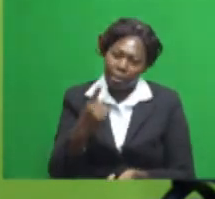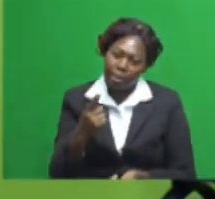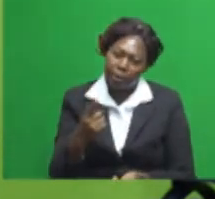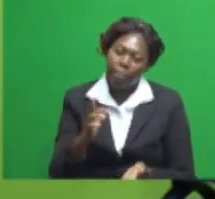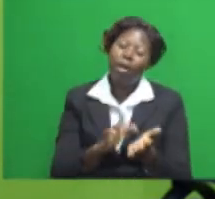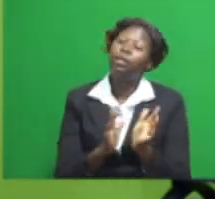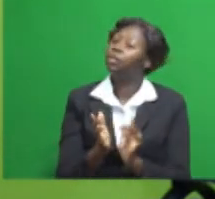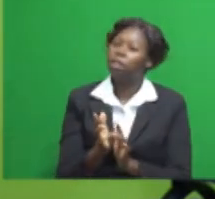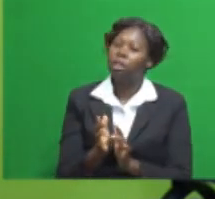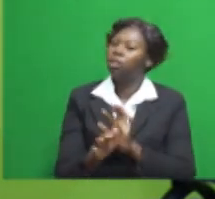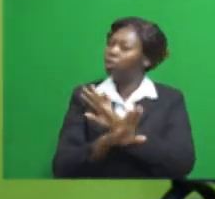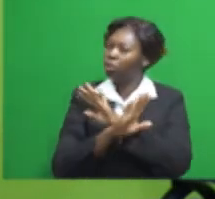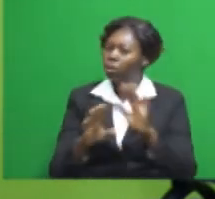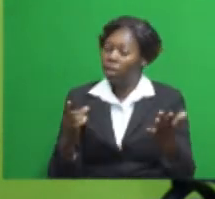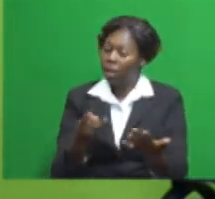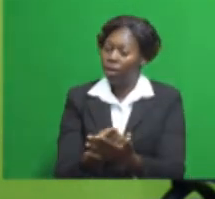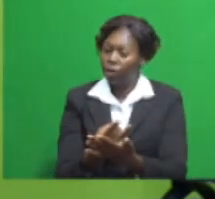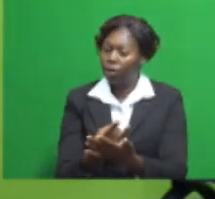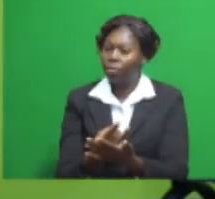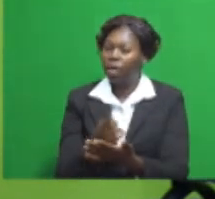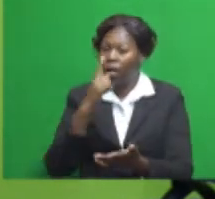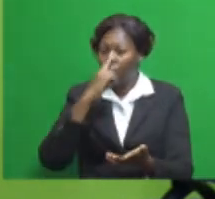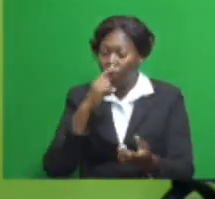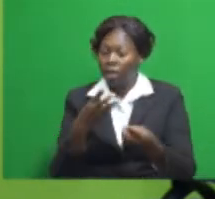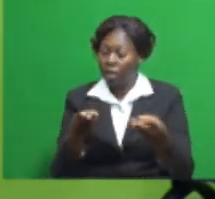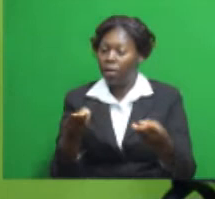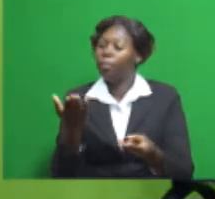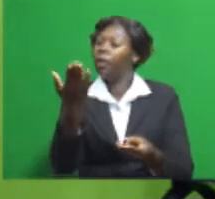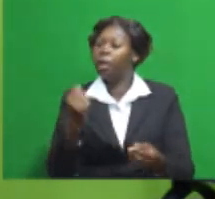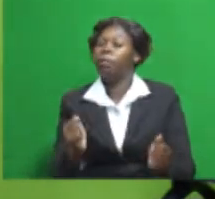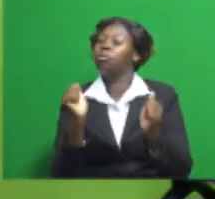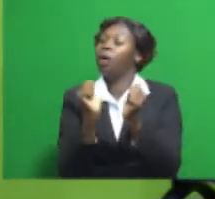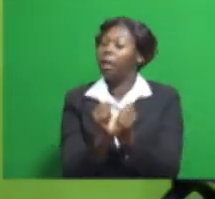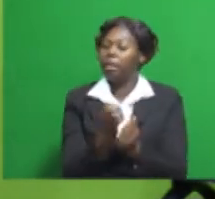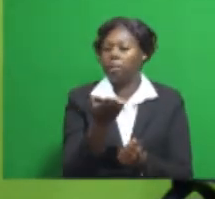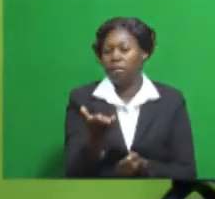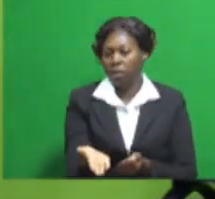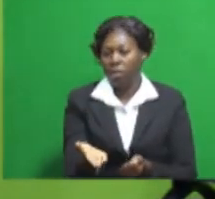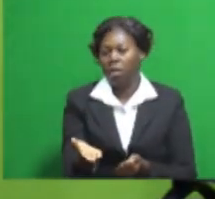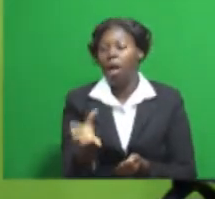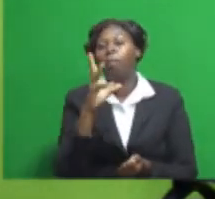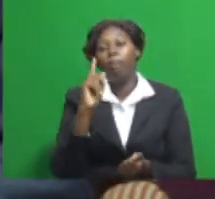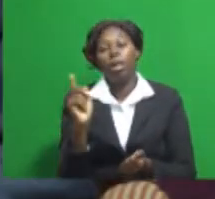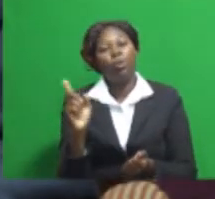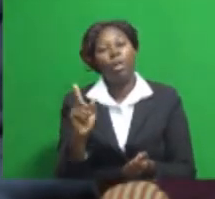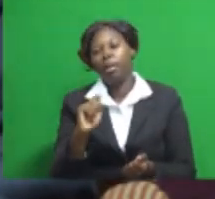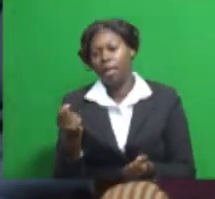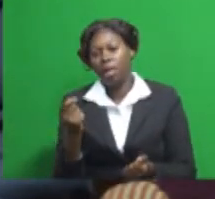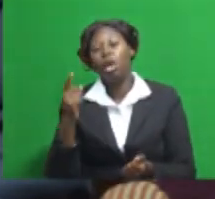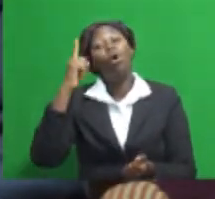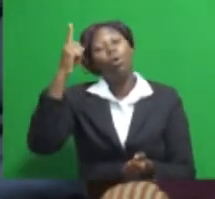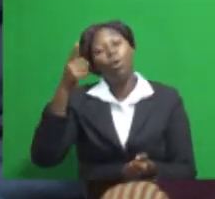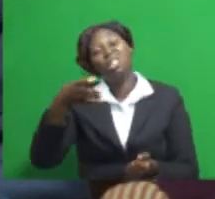haana kununurwa mugetsemene hanzi baba vaigona kutotumira thousands of angels but nengare